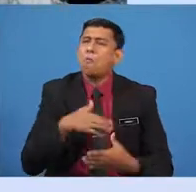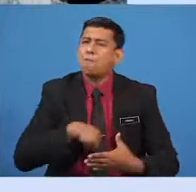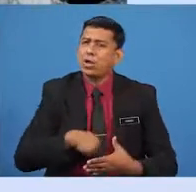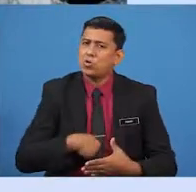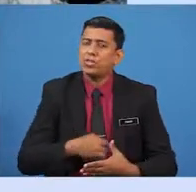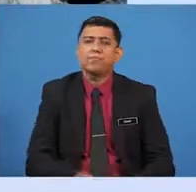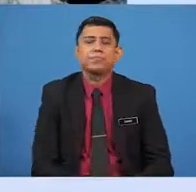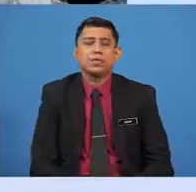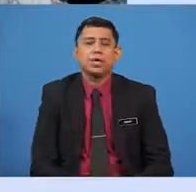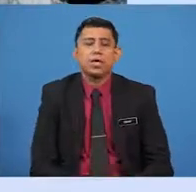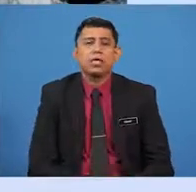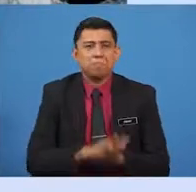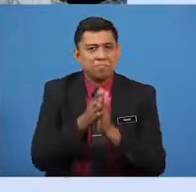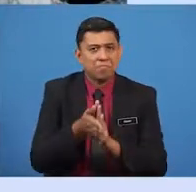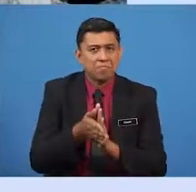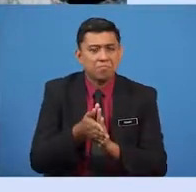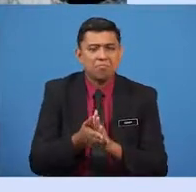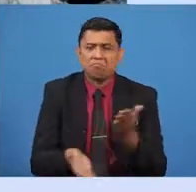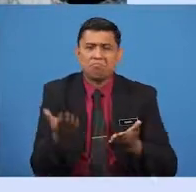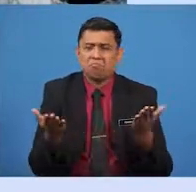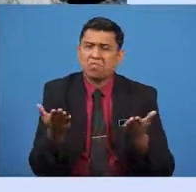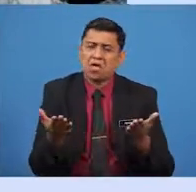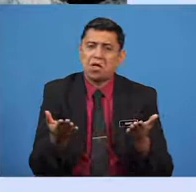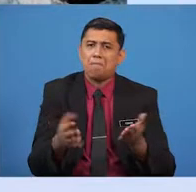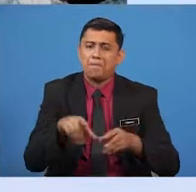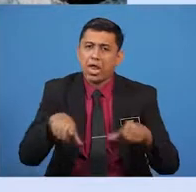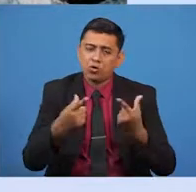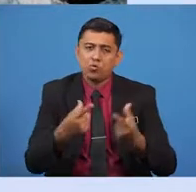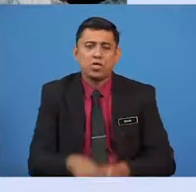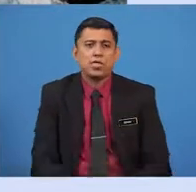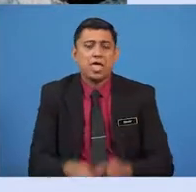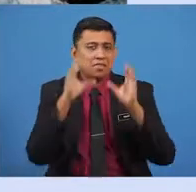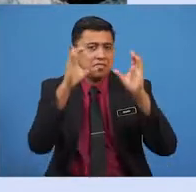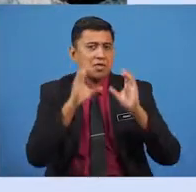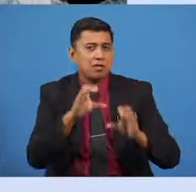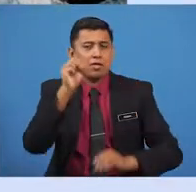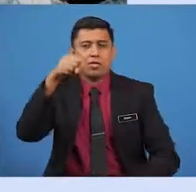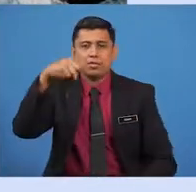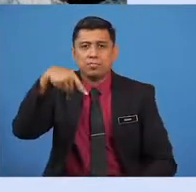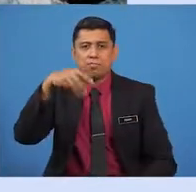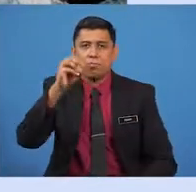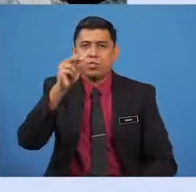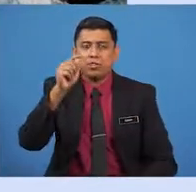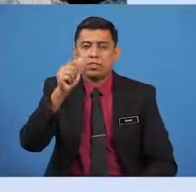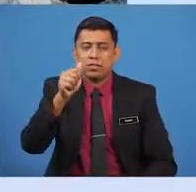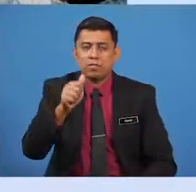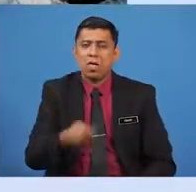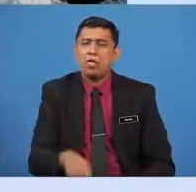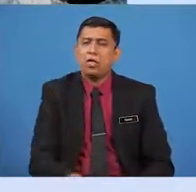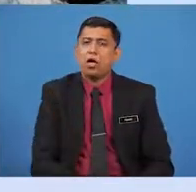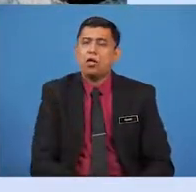perut. Kejadian ini jarang berlaku dan adalah secara spontan. Pakar